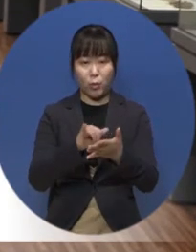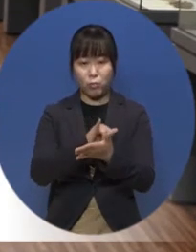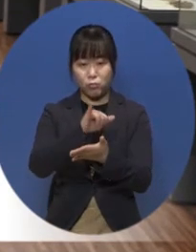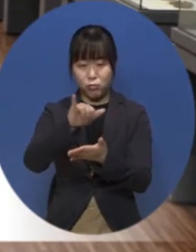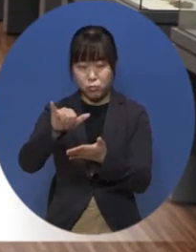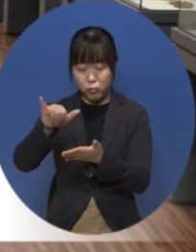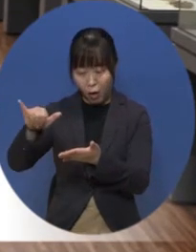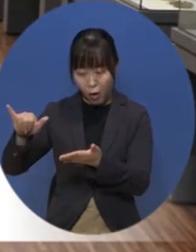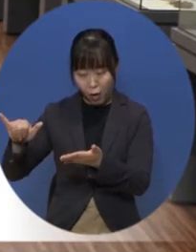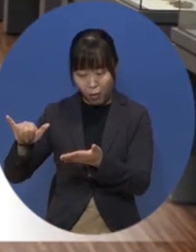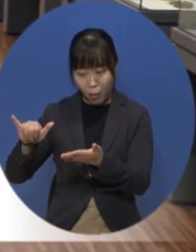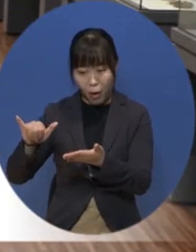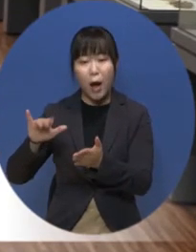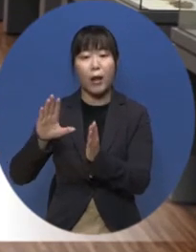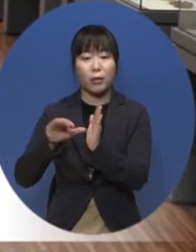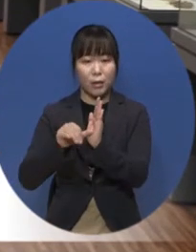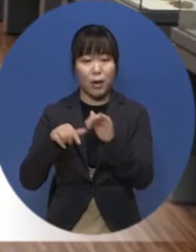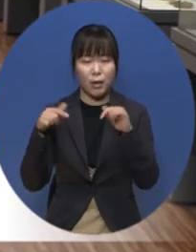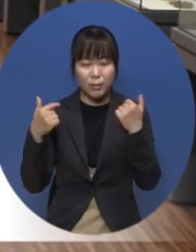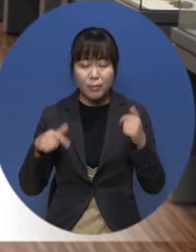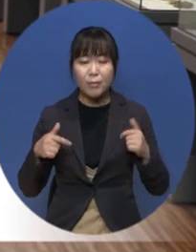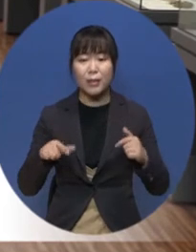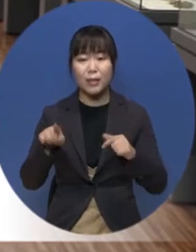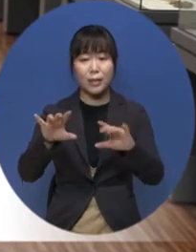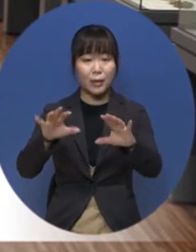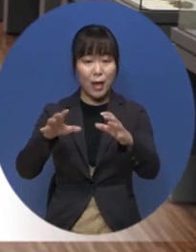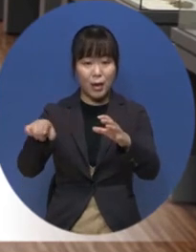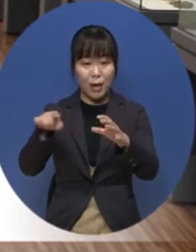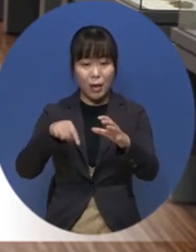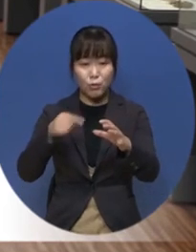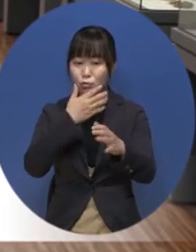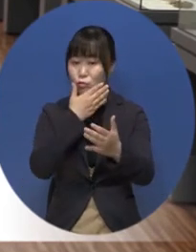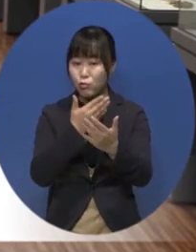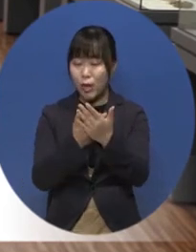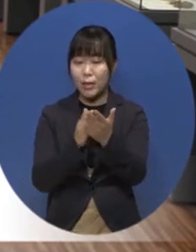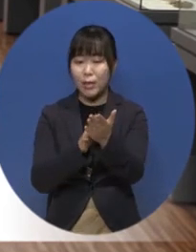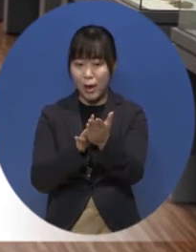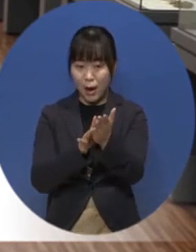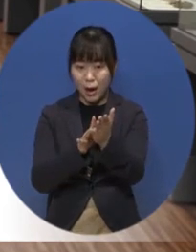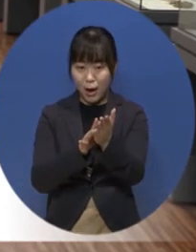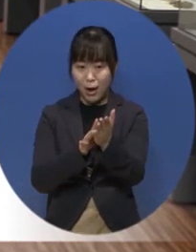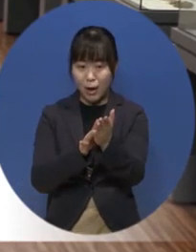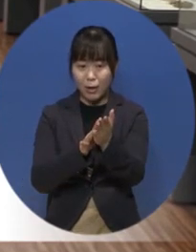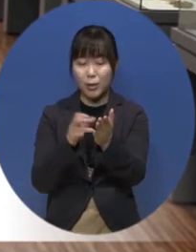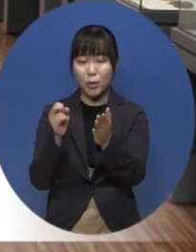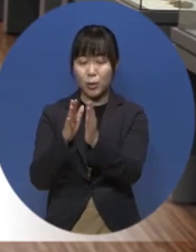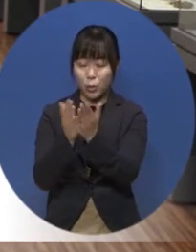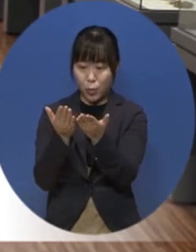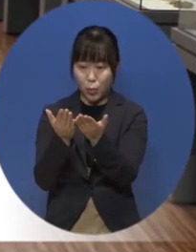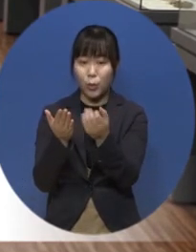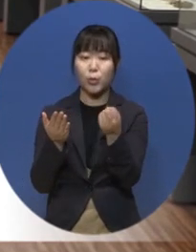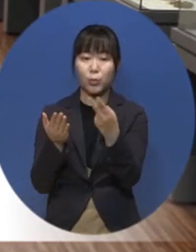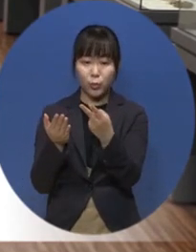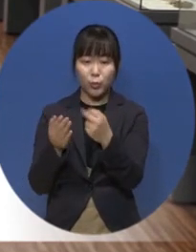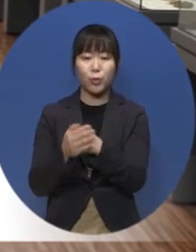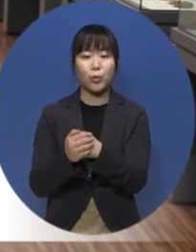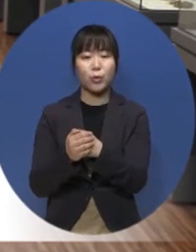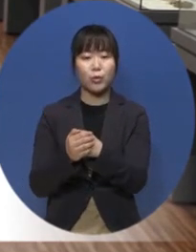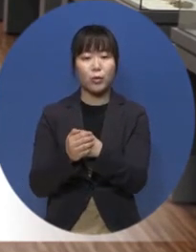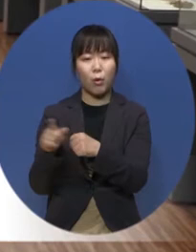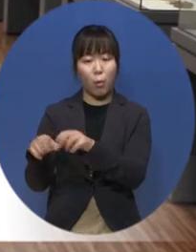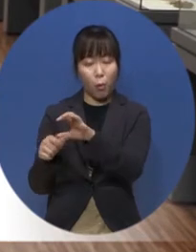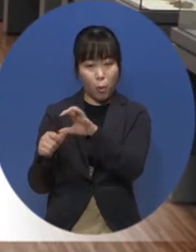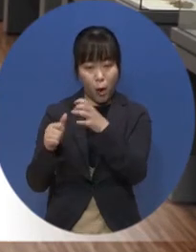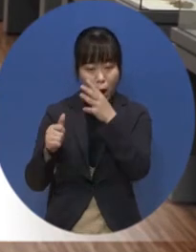탑 4를 많이 나갔는데 그때 마사 아 그 나라의 그 필요한 중요한 약초도 서다 그